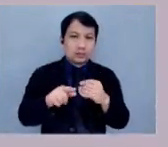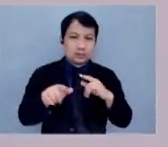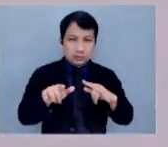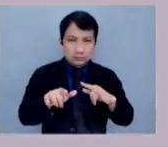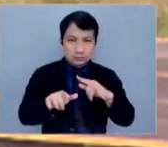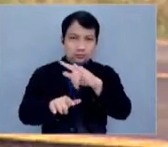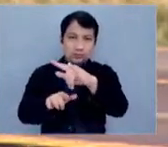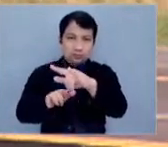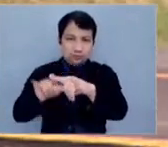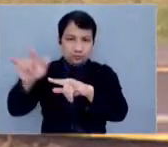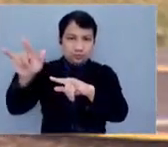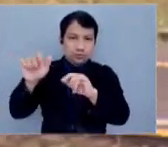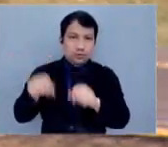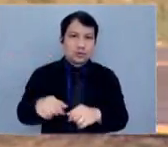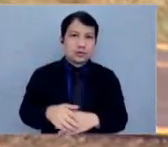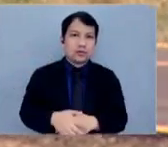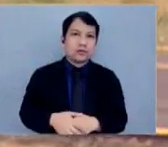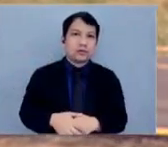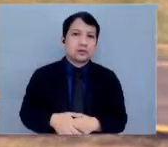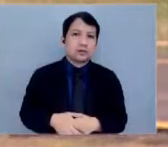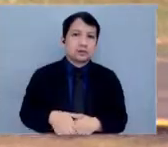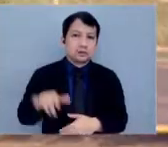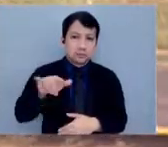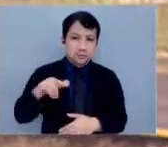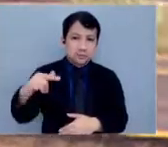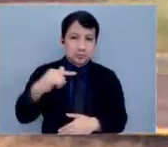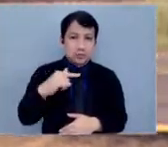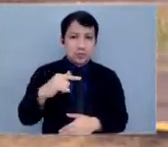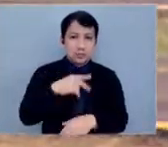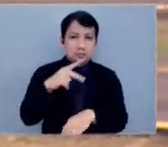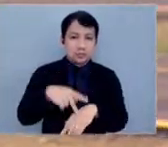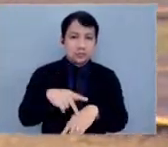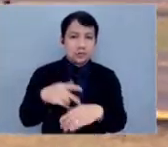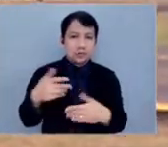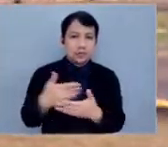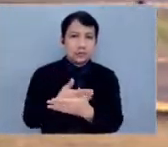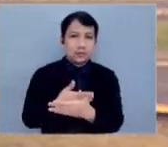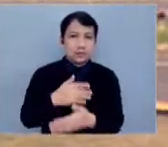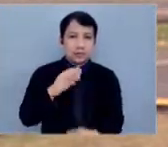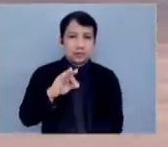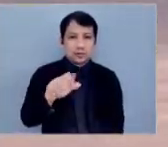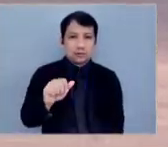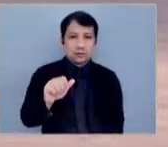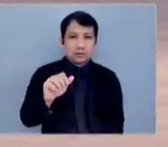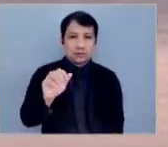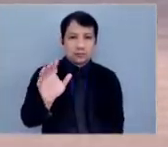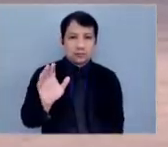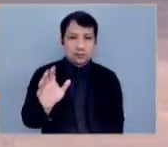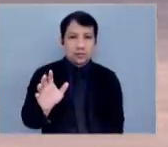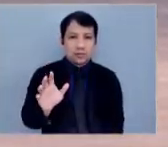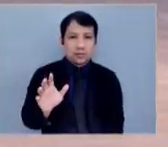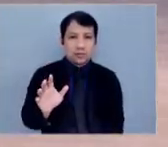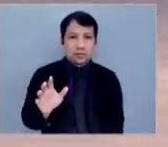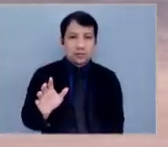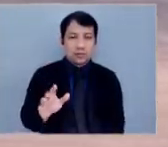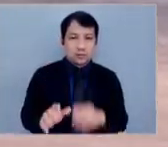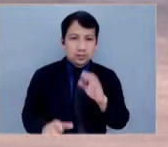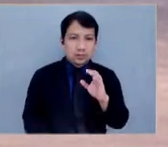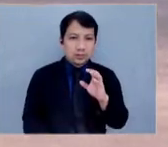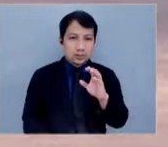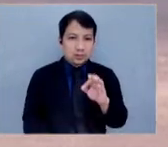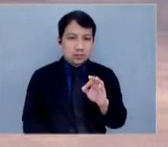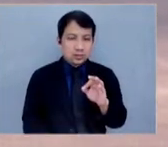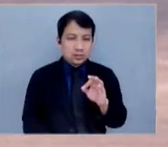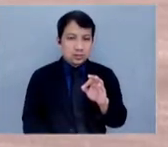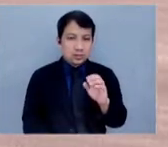taglay. Ibinida ng Philippine Air Force ang pambato nilang FA-50 fighter aircraft habang ang F-16 fighter jets ang sa US